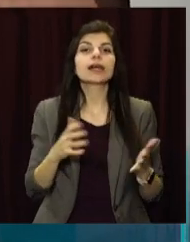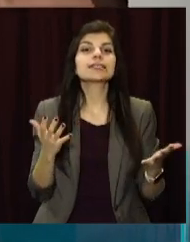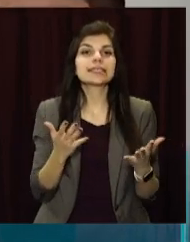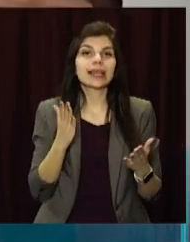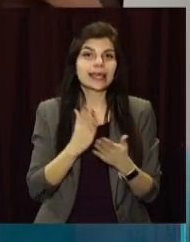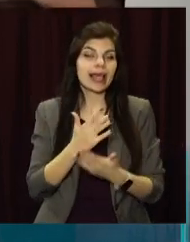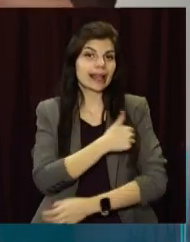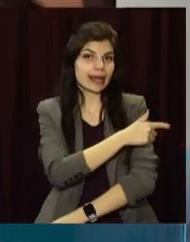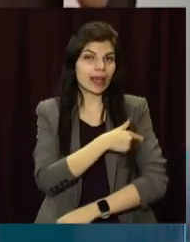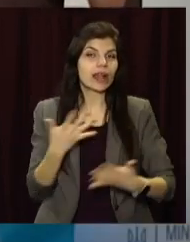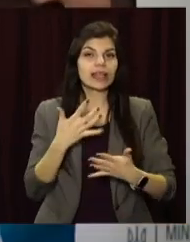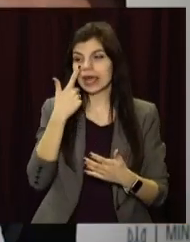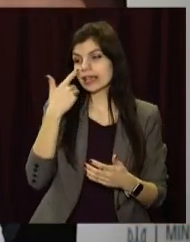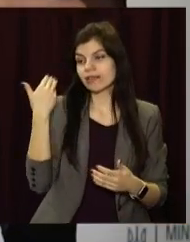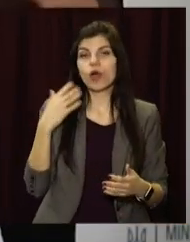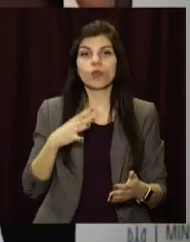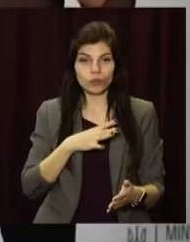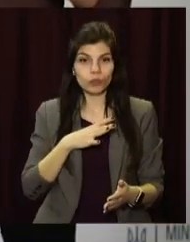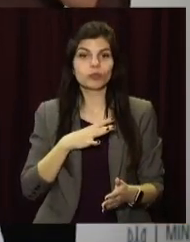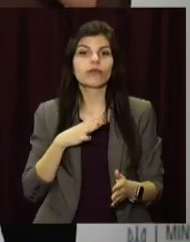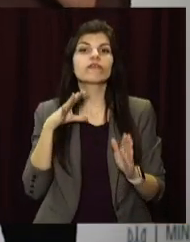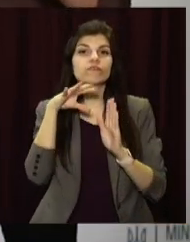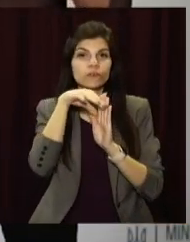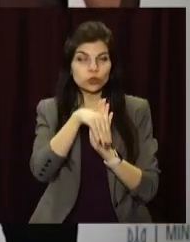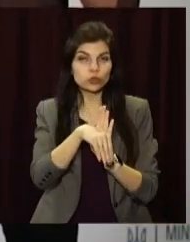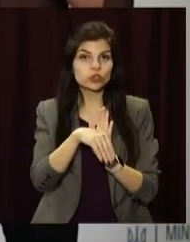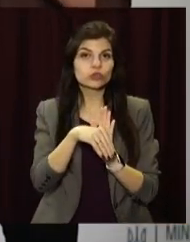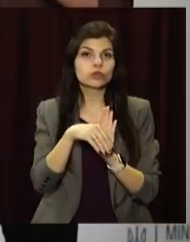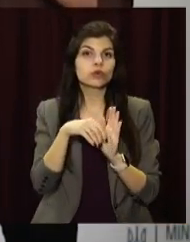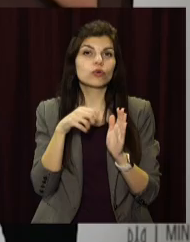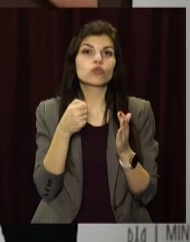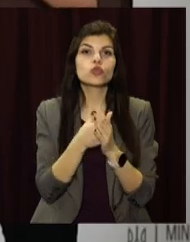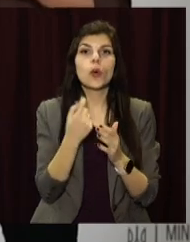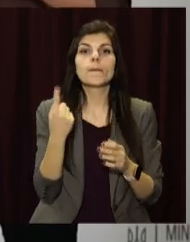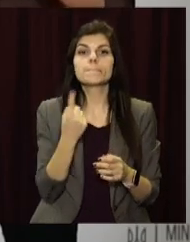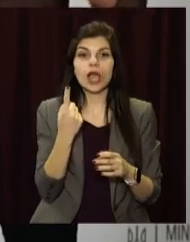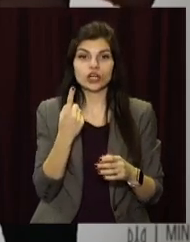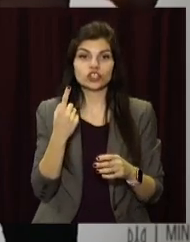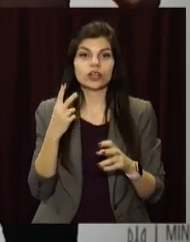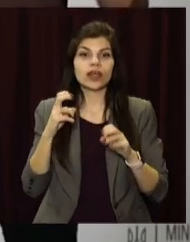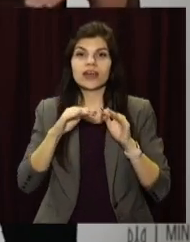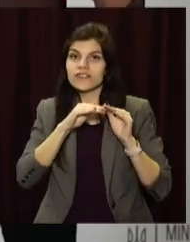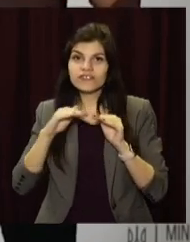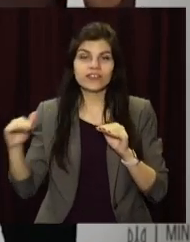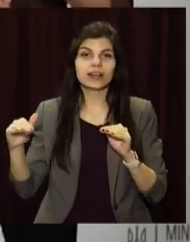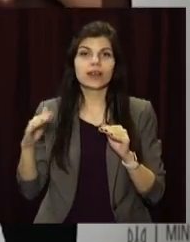60 мільйонів гривень на забезпечення медзакладів регіону кисневими концентраторами.